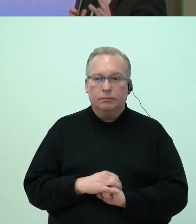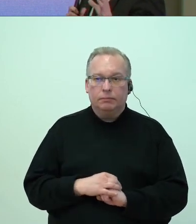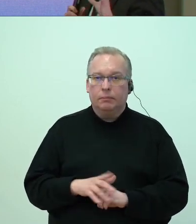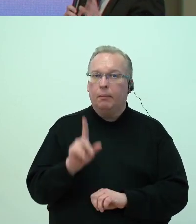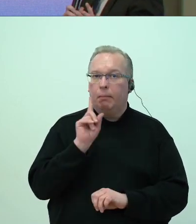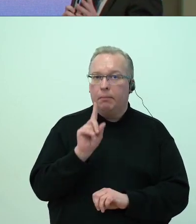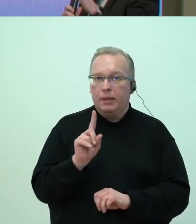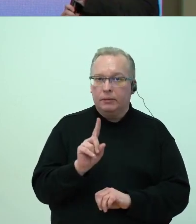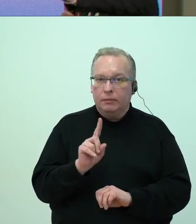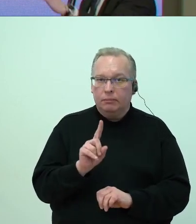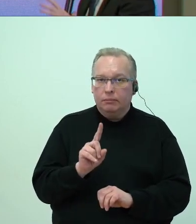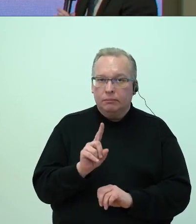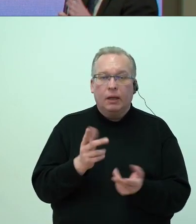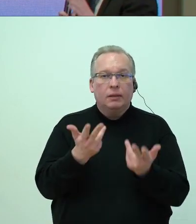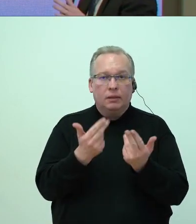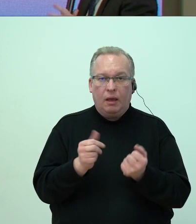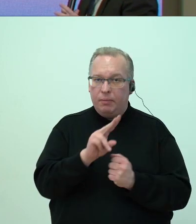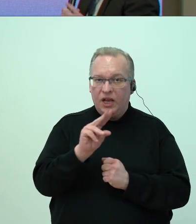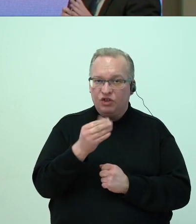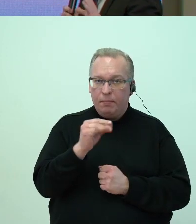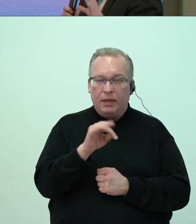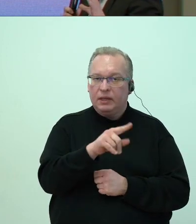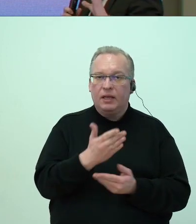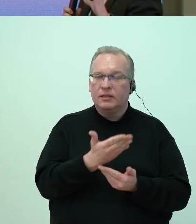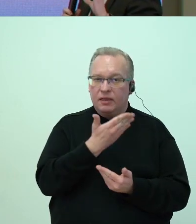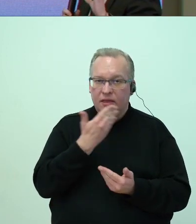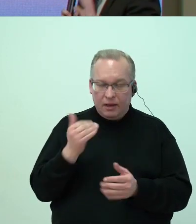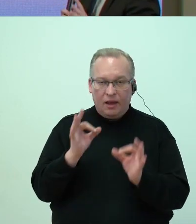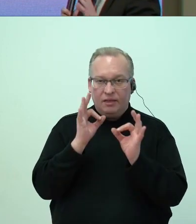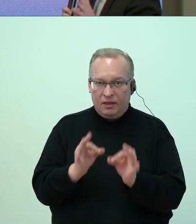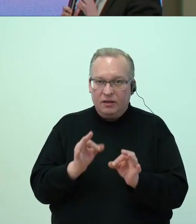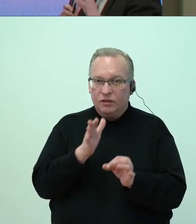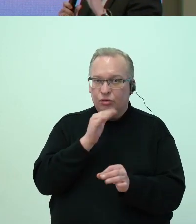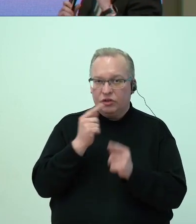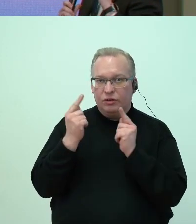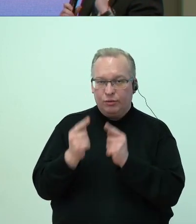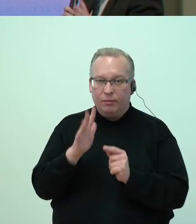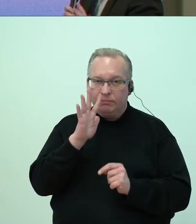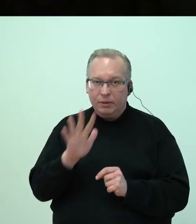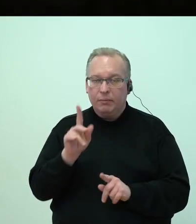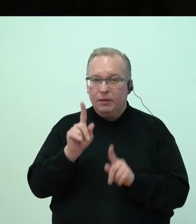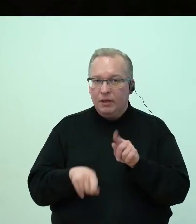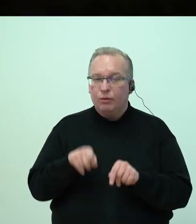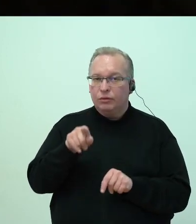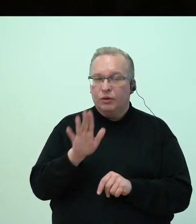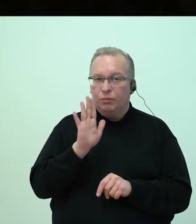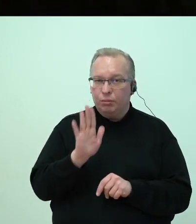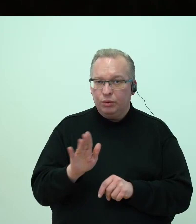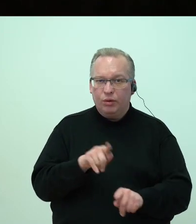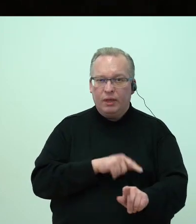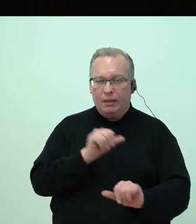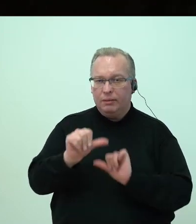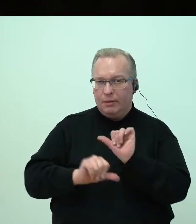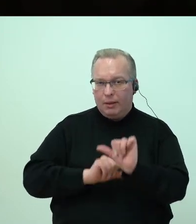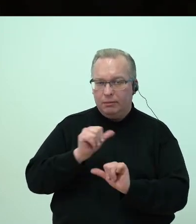Bet tiesą sakant, Žemaitaitis nėra tikras antisemititas. Jeigu jis būtų buvęs